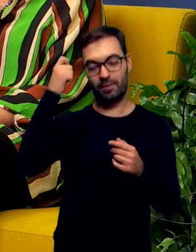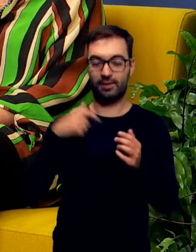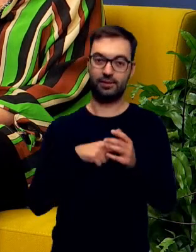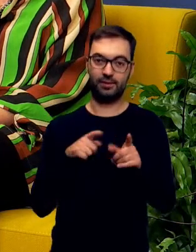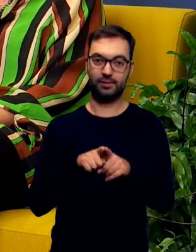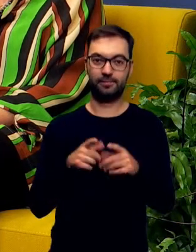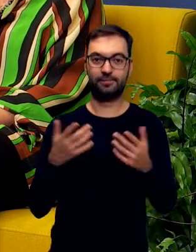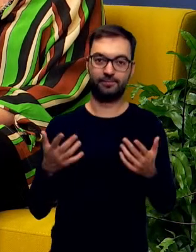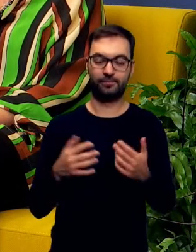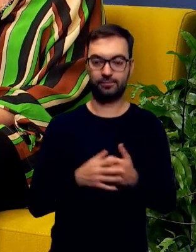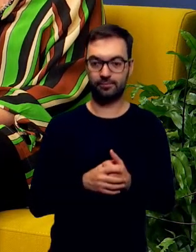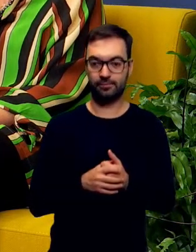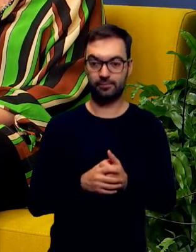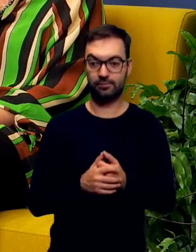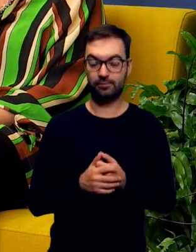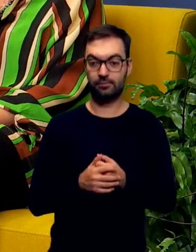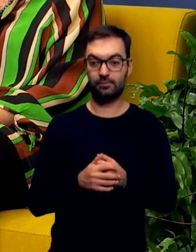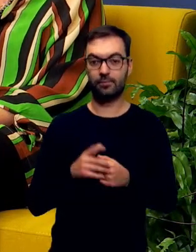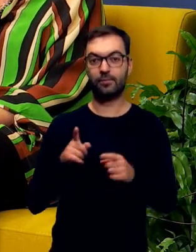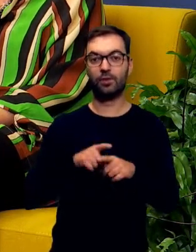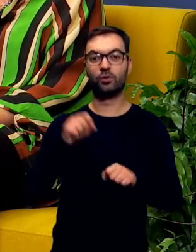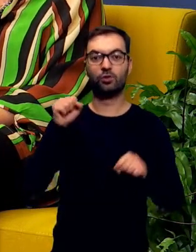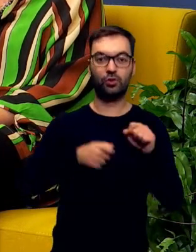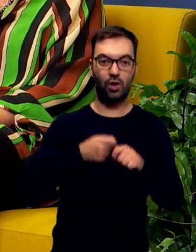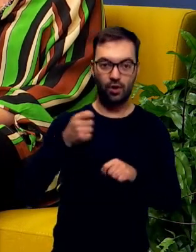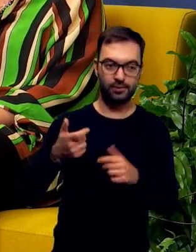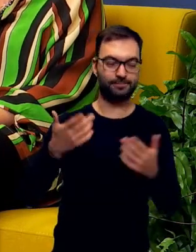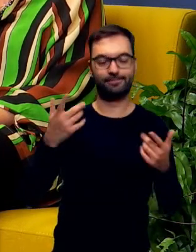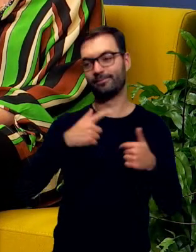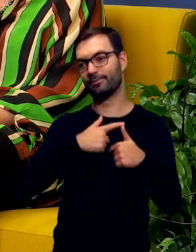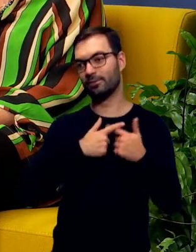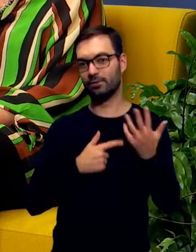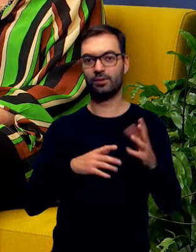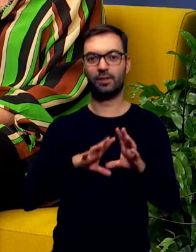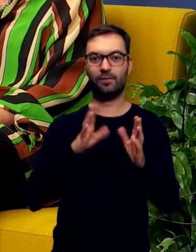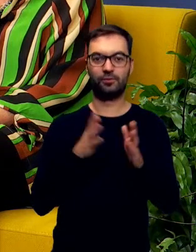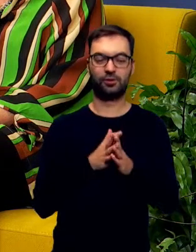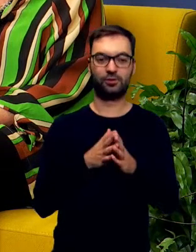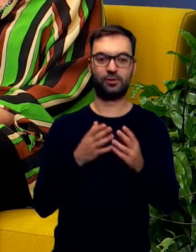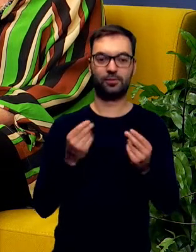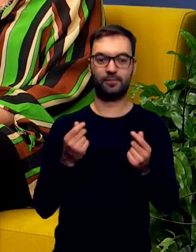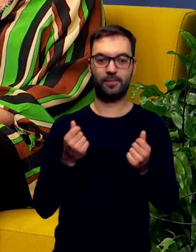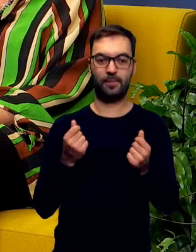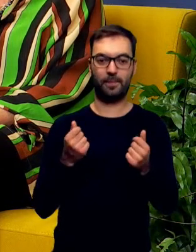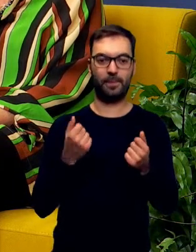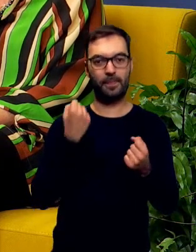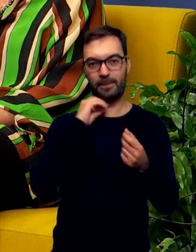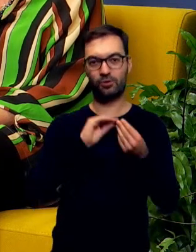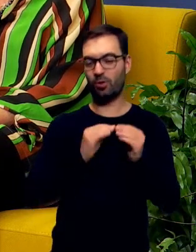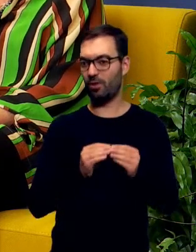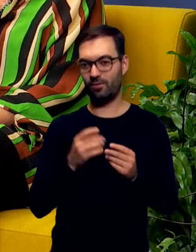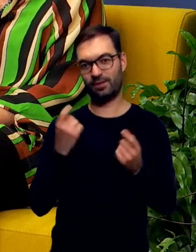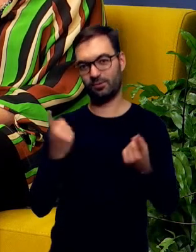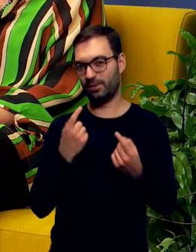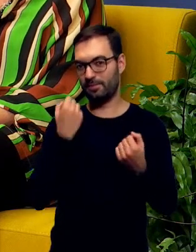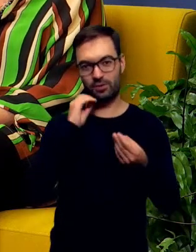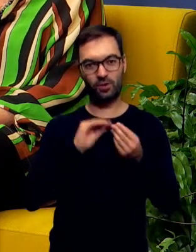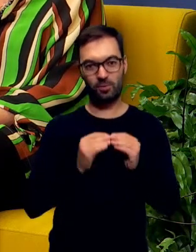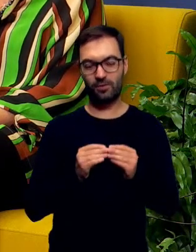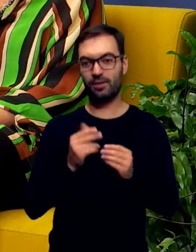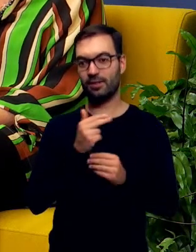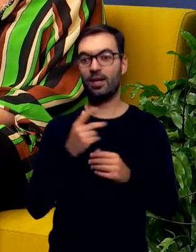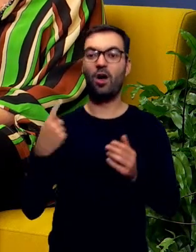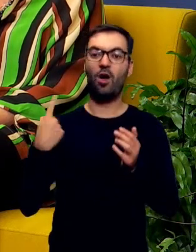pamiętać, tak samo przecież z procesami sądowymi. To wszystko jest złożone, skomplikowane.